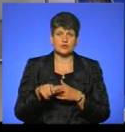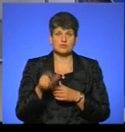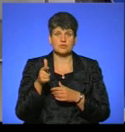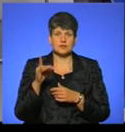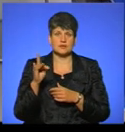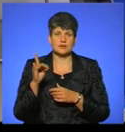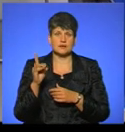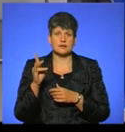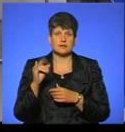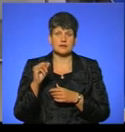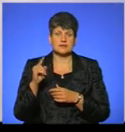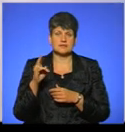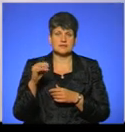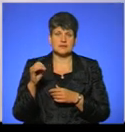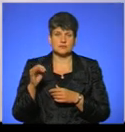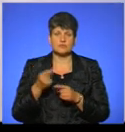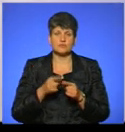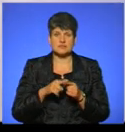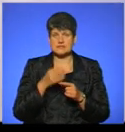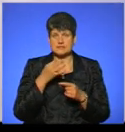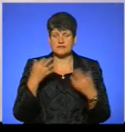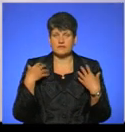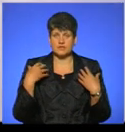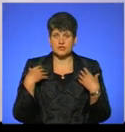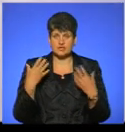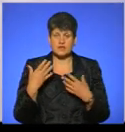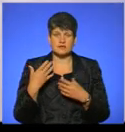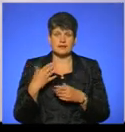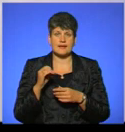повідомив начальник обласної Держекоінспекції Едуард Ференц.